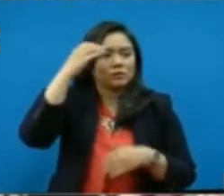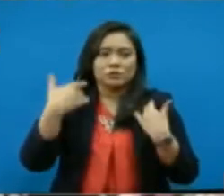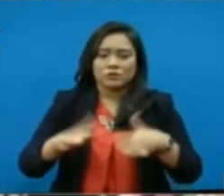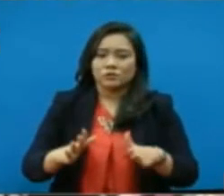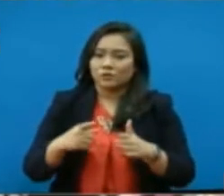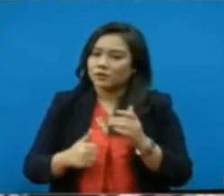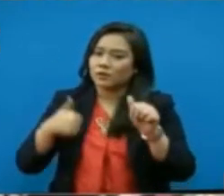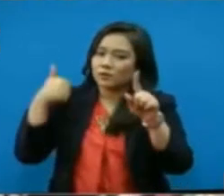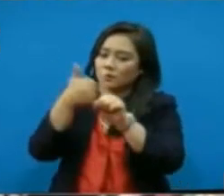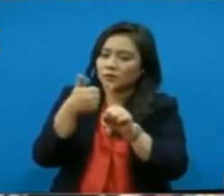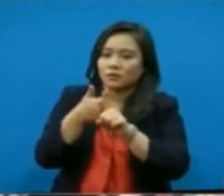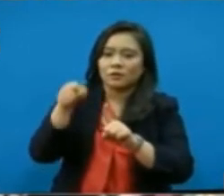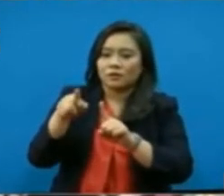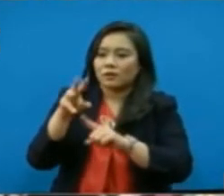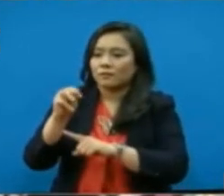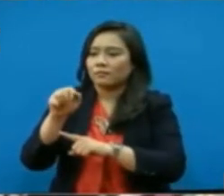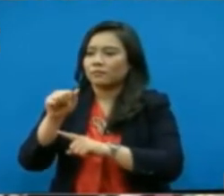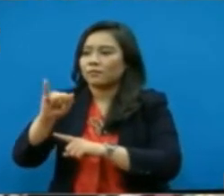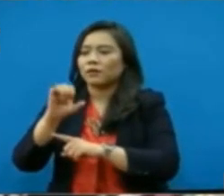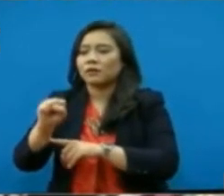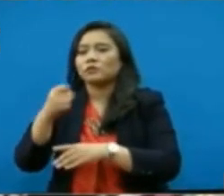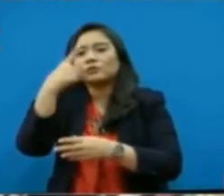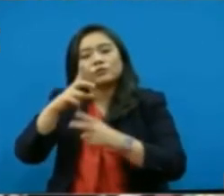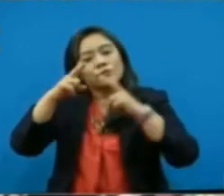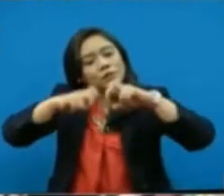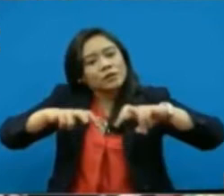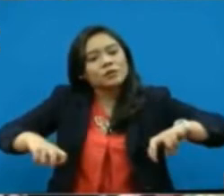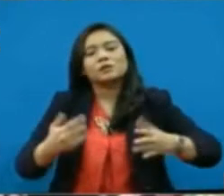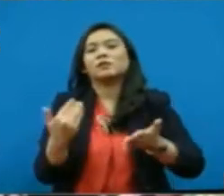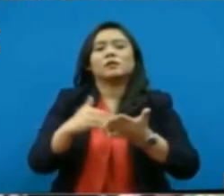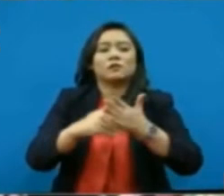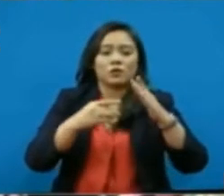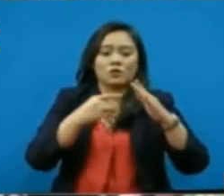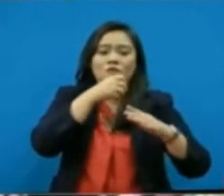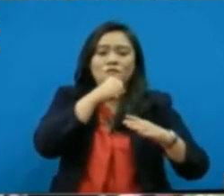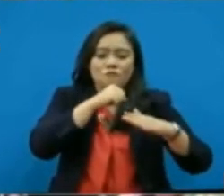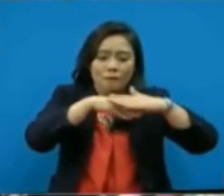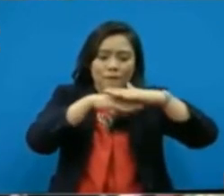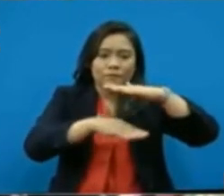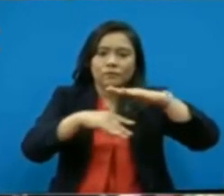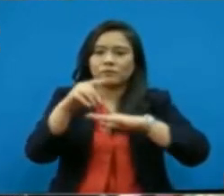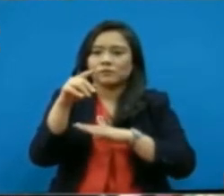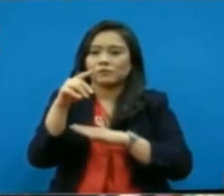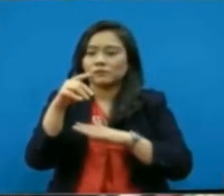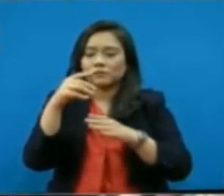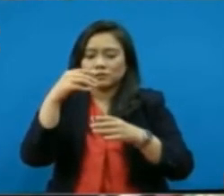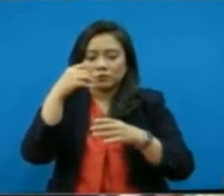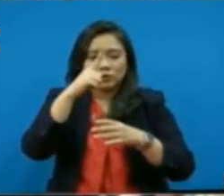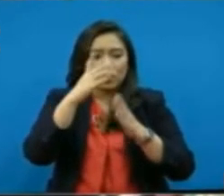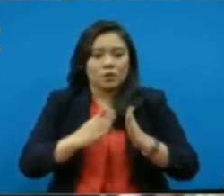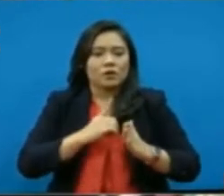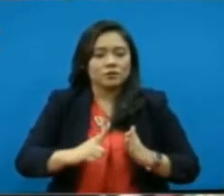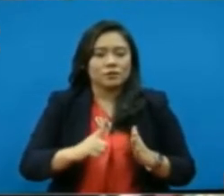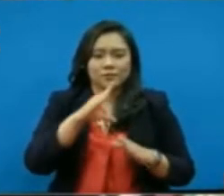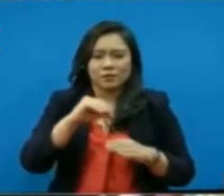Agama Islam Negeri Selangor MAIS untuk mengkaji semula had umur minimum untuk perkahwinan bagi orang Islam di Negeri Selangor.